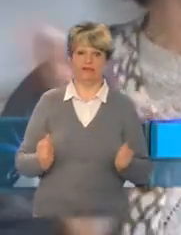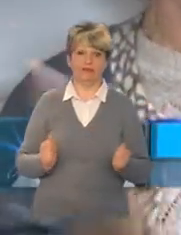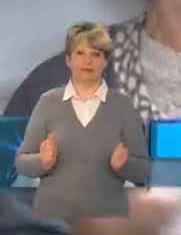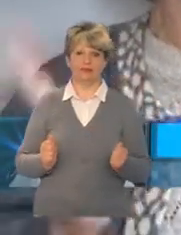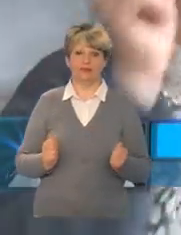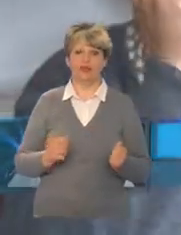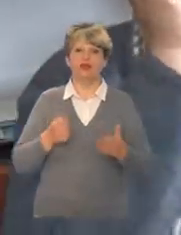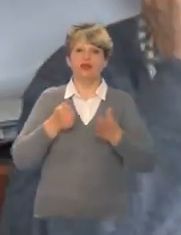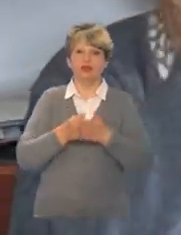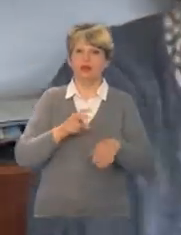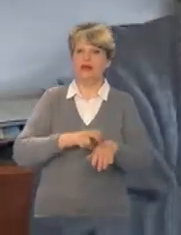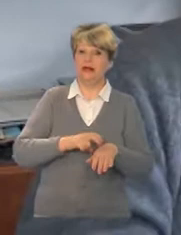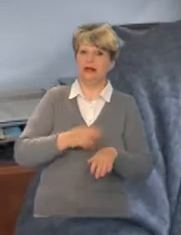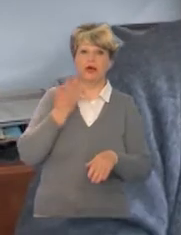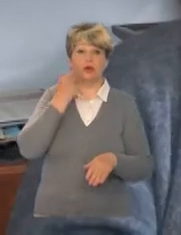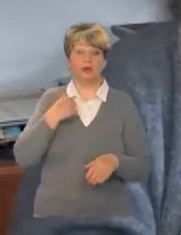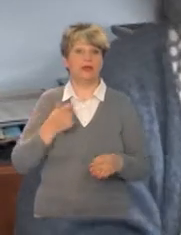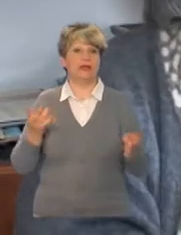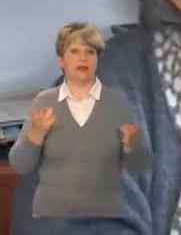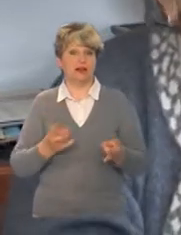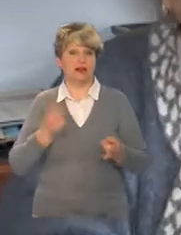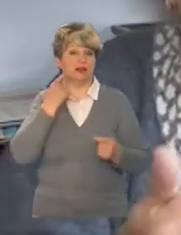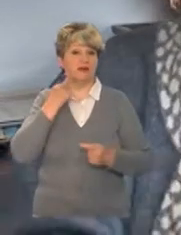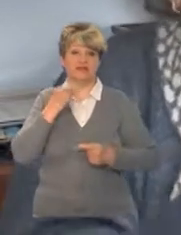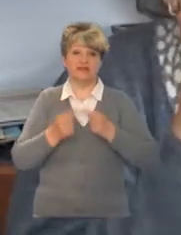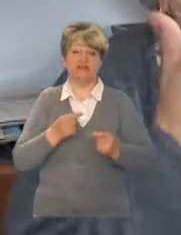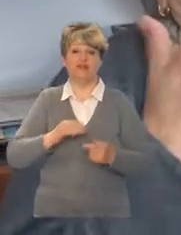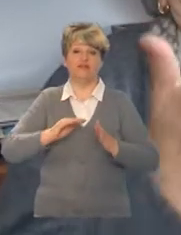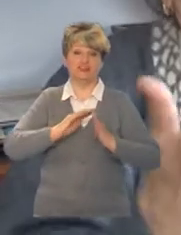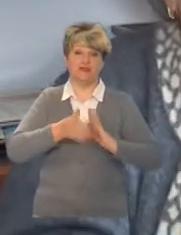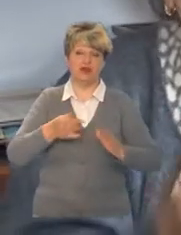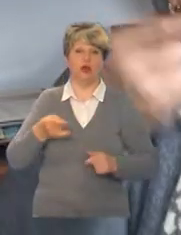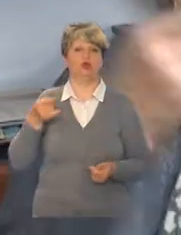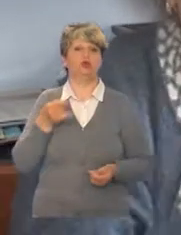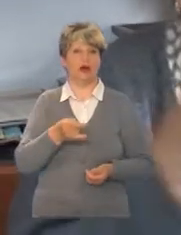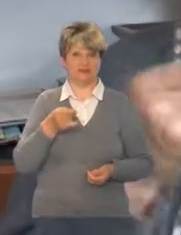І до лікаря, коли мені треба, завжди викликаю таксі.